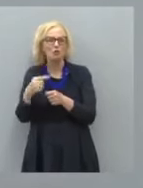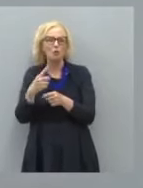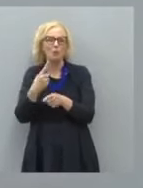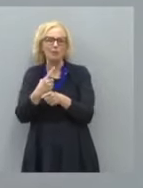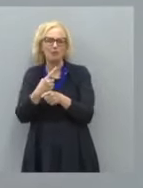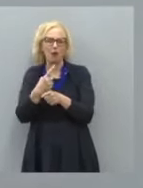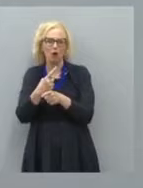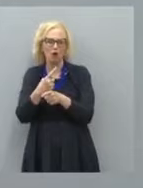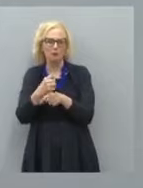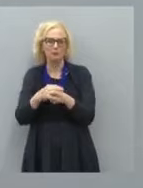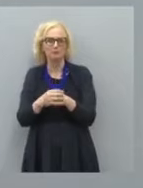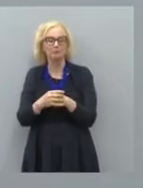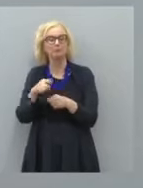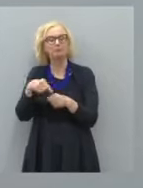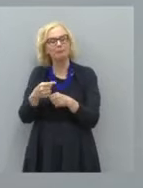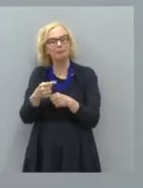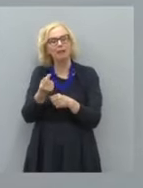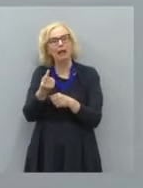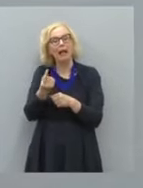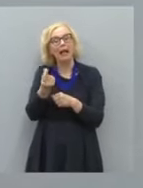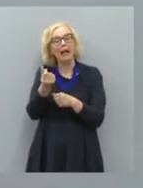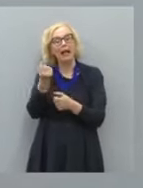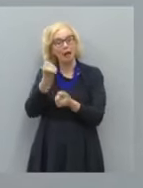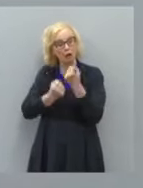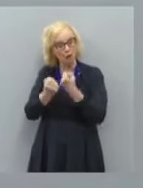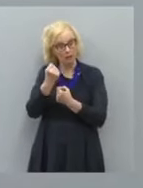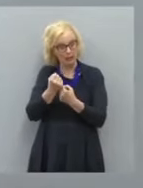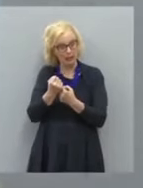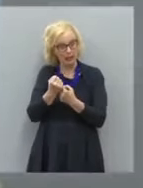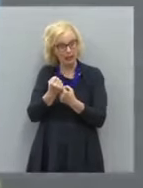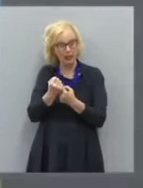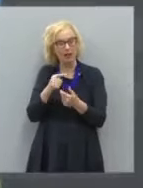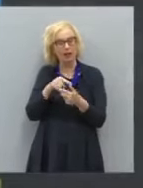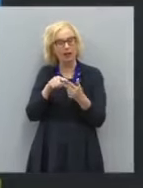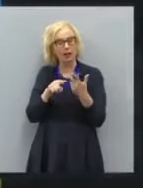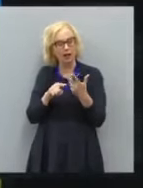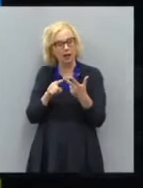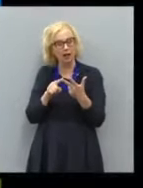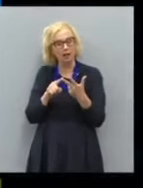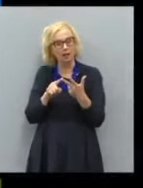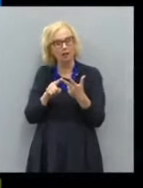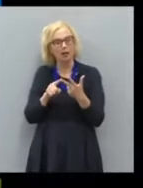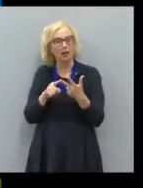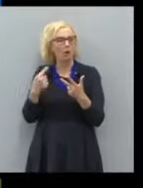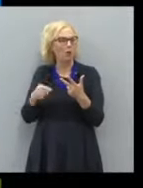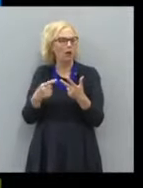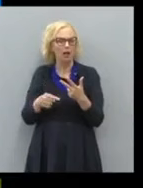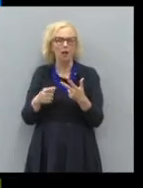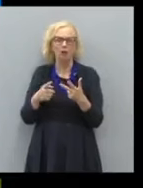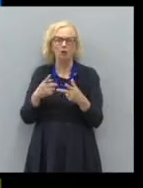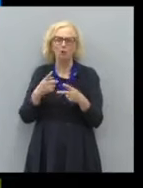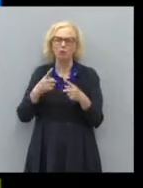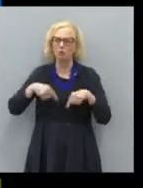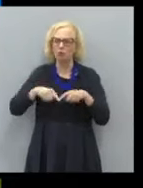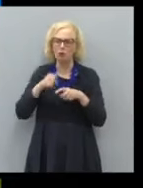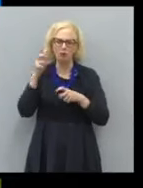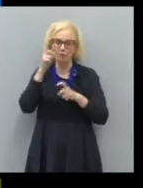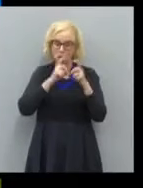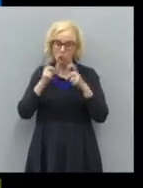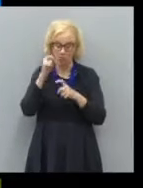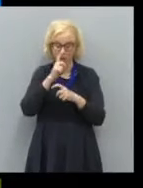veniamo all'economia che chiaramente quel aspetto che preoccupa sempre e che